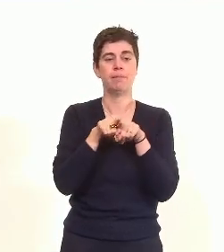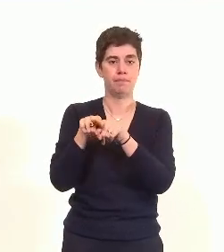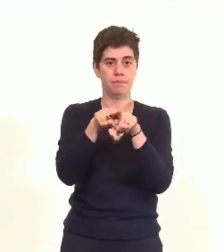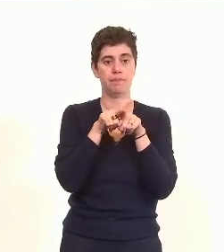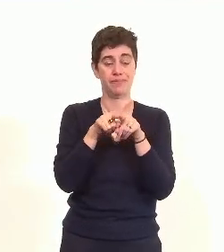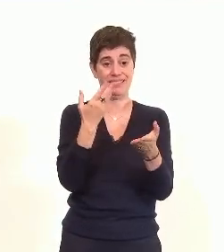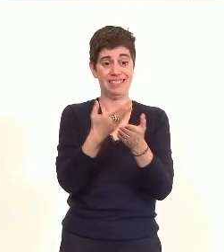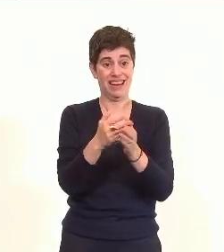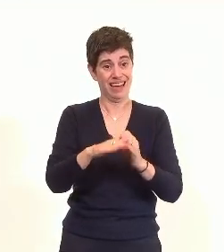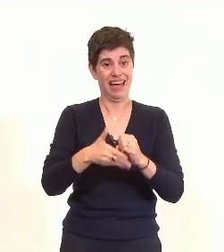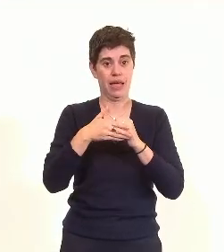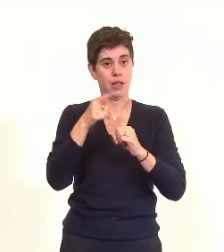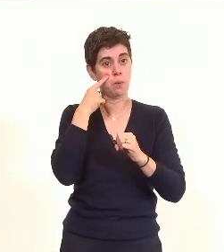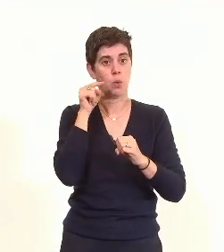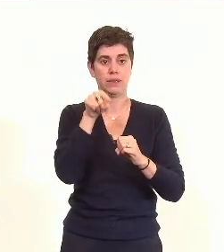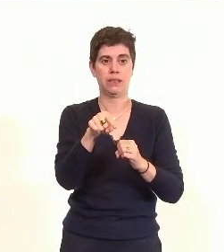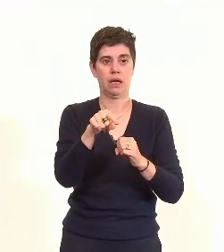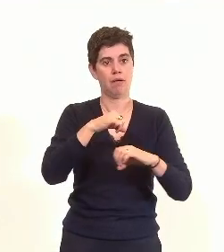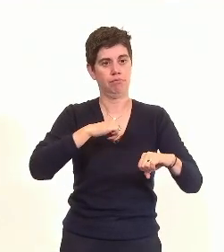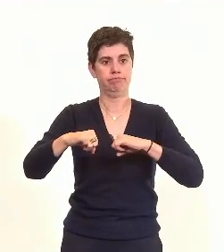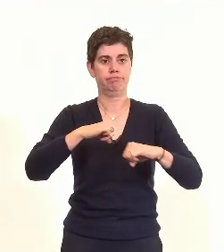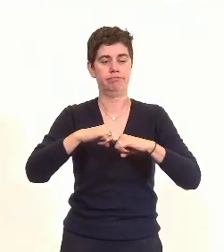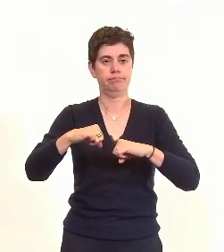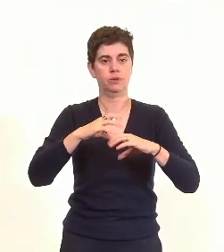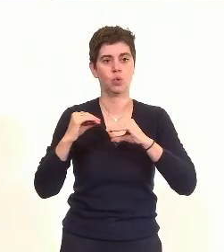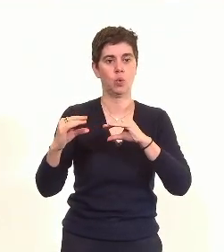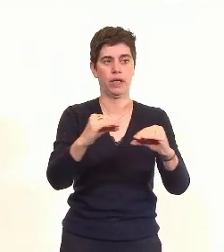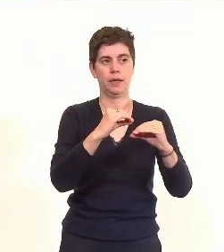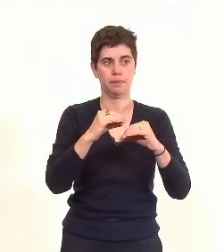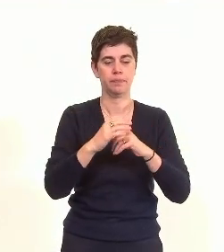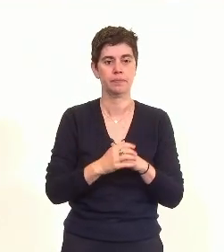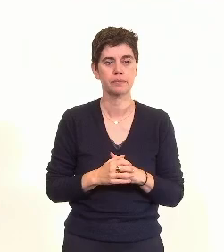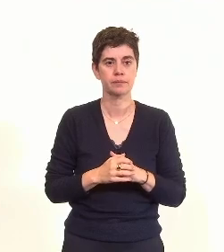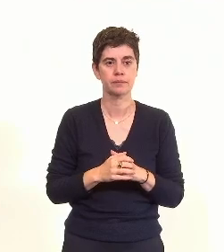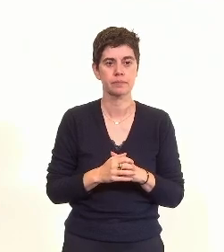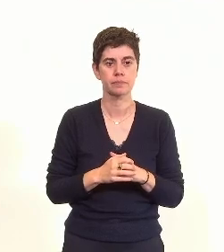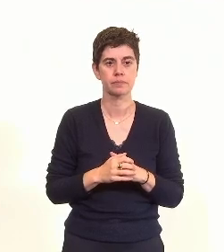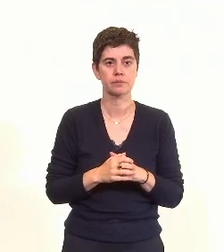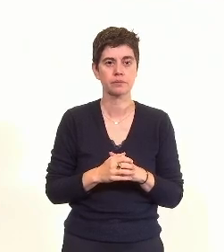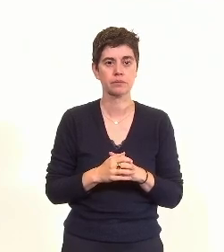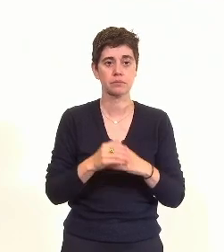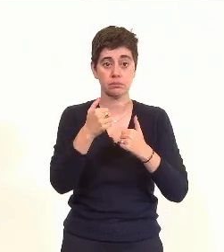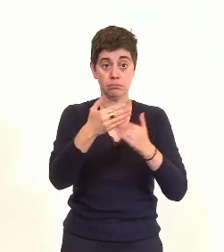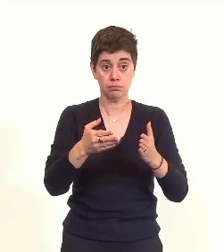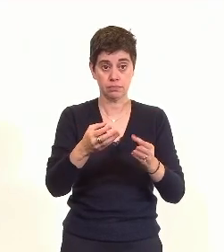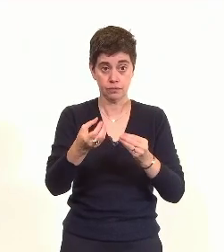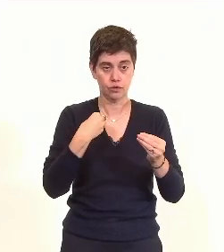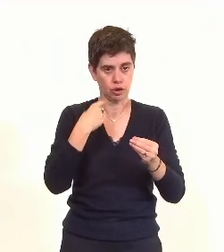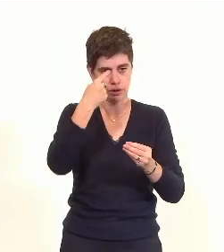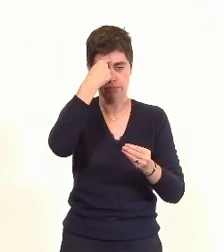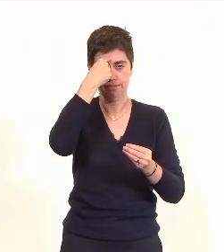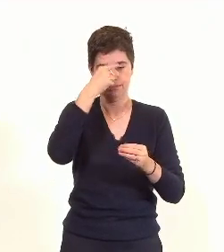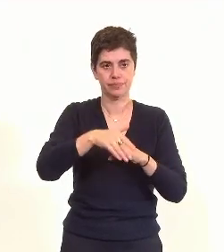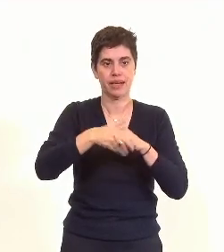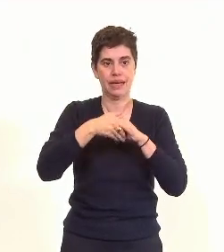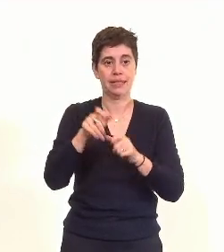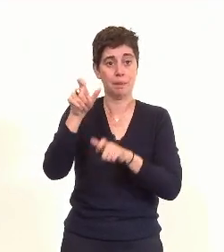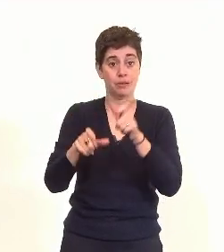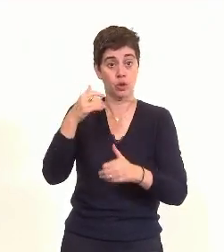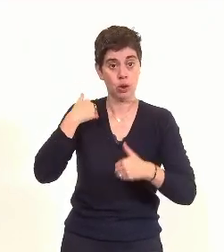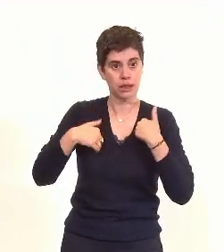pour agir sur ces enjeux? Effectivement, un cadre de référence pour penser la citoyenneté des personnes handicapées, dans toutes ses